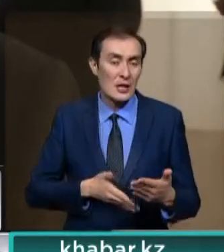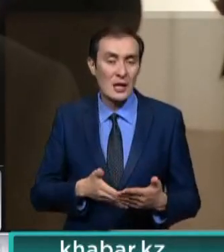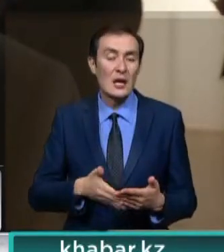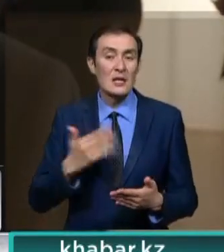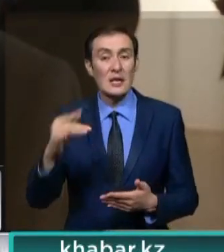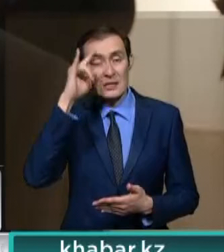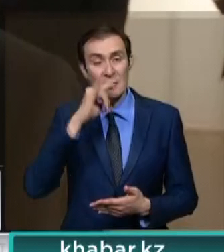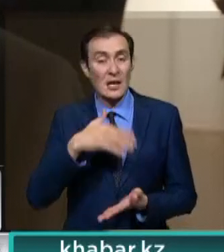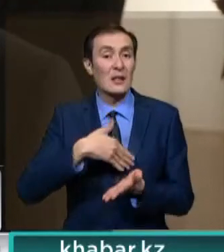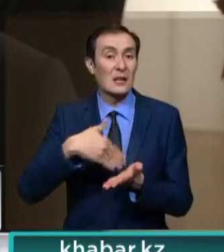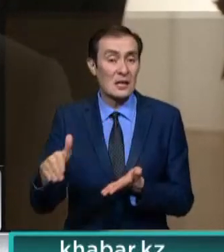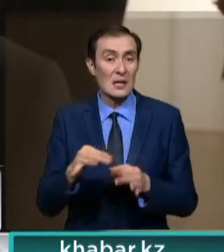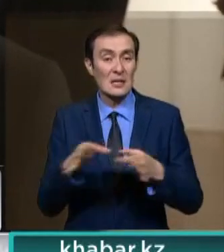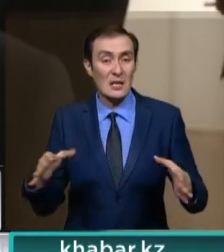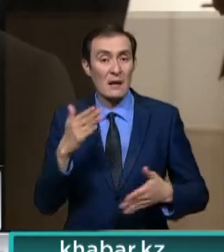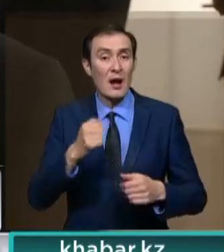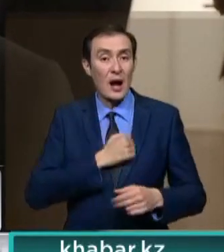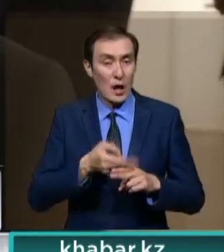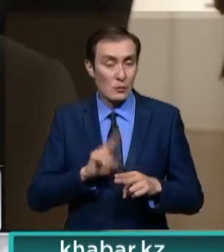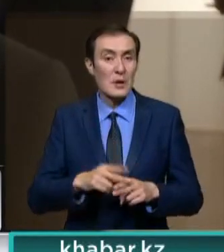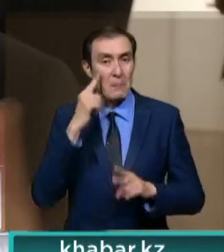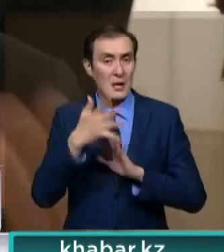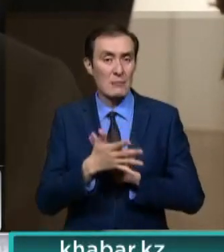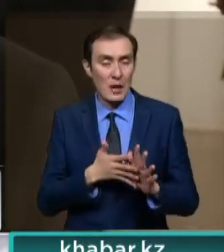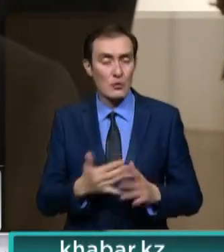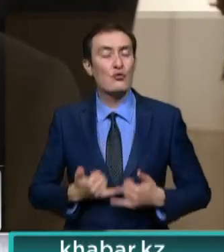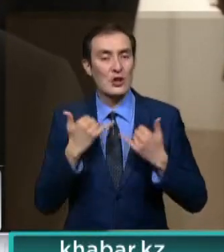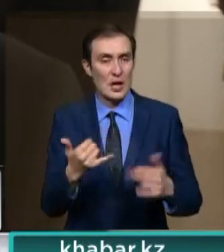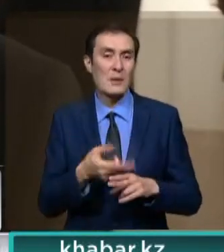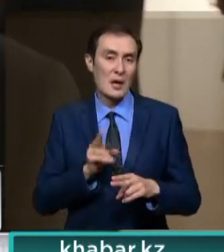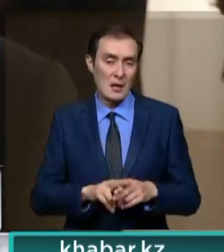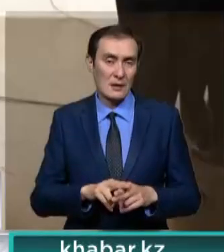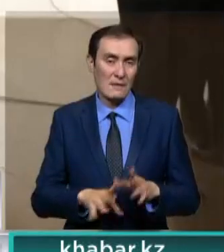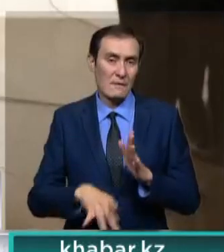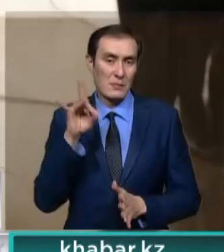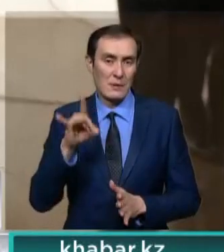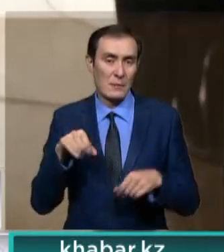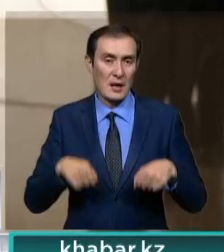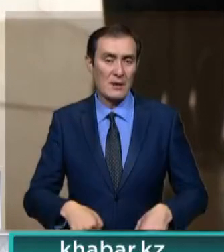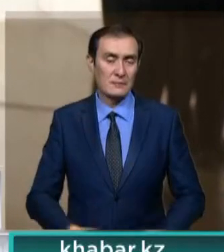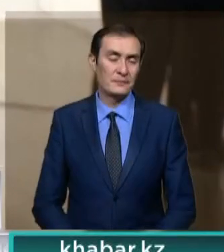Казахстан отказался от ядерного оружия, мы как никто другой понимаем и уважаем это решение.